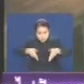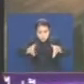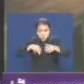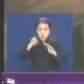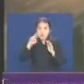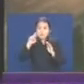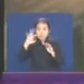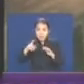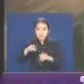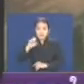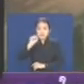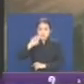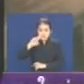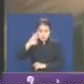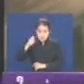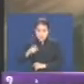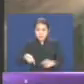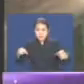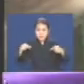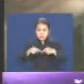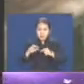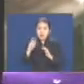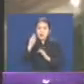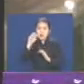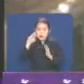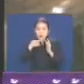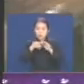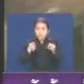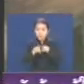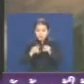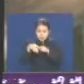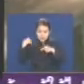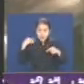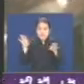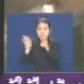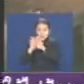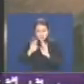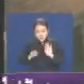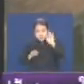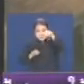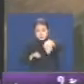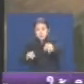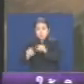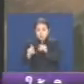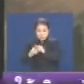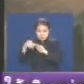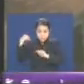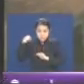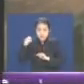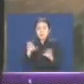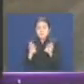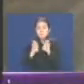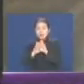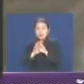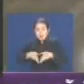งศ์สิรินธรสมเด็จพระปิ่นเกล้าอรุณอมรินทร์บรมราชชนนีทางคู่ขนานลอยฟ้าถนนบรมราชชนนีค่ะแล้ว